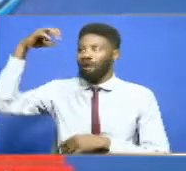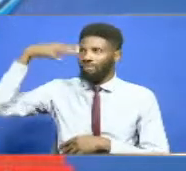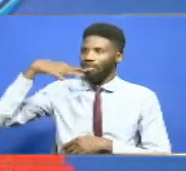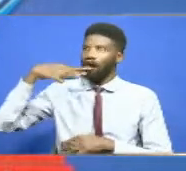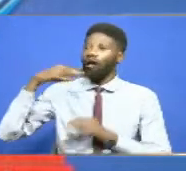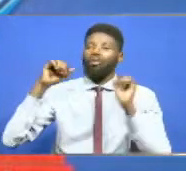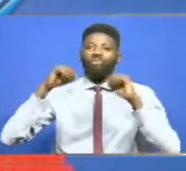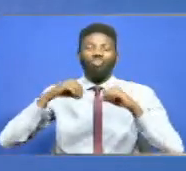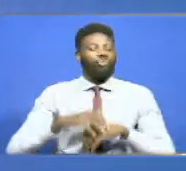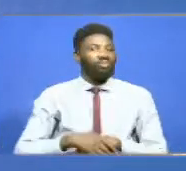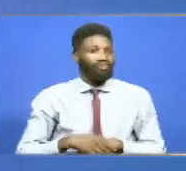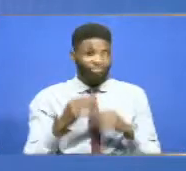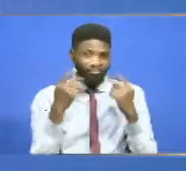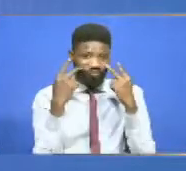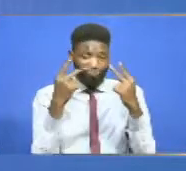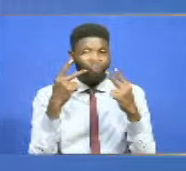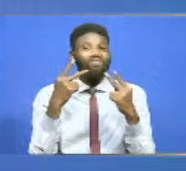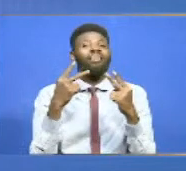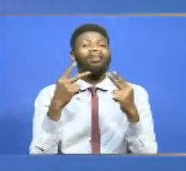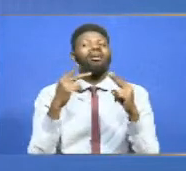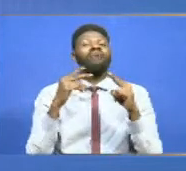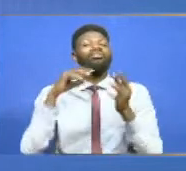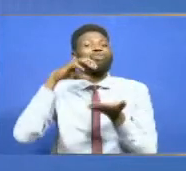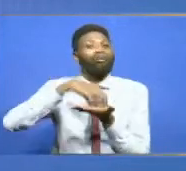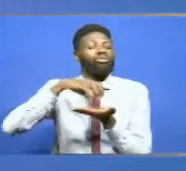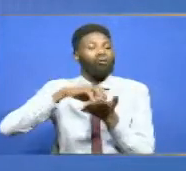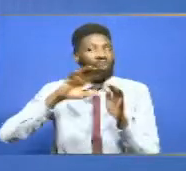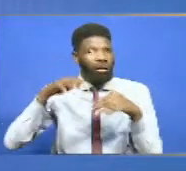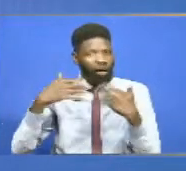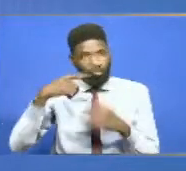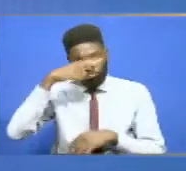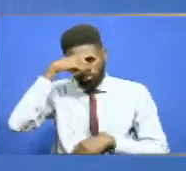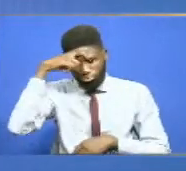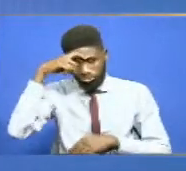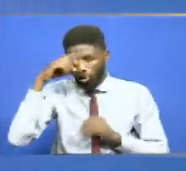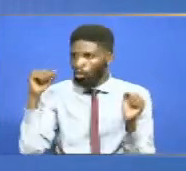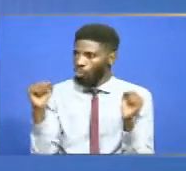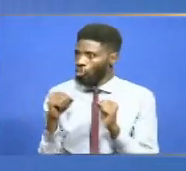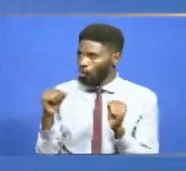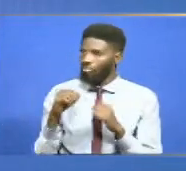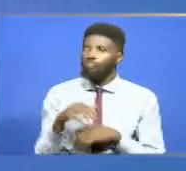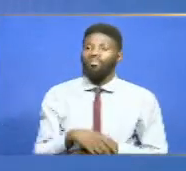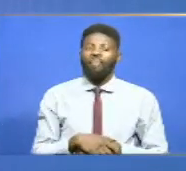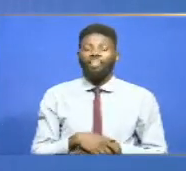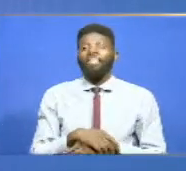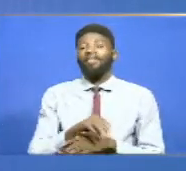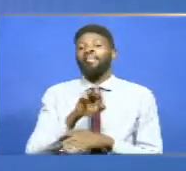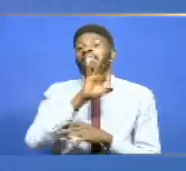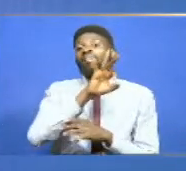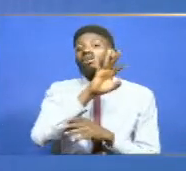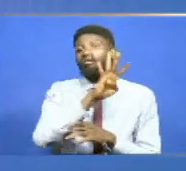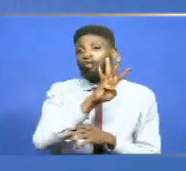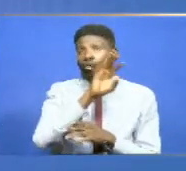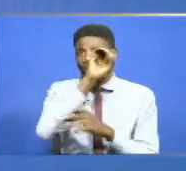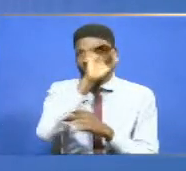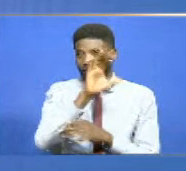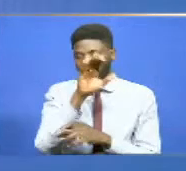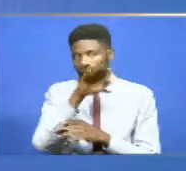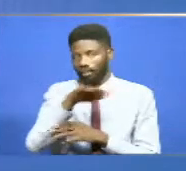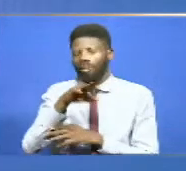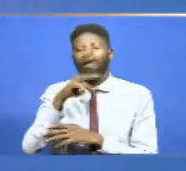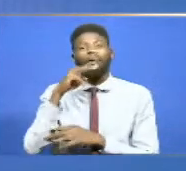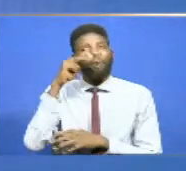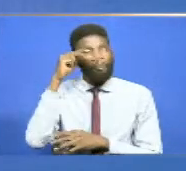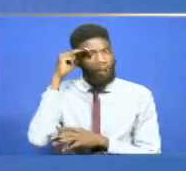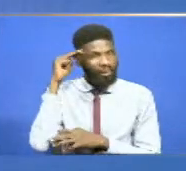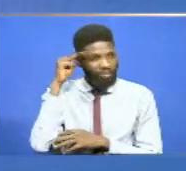Sasa tuangazie hali itakavyokuwa katika viwango vya joto, na ni kwamba vitafikia nyuzi 34 katika maeneo ya Mandera na